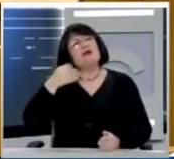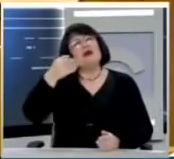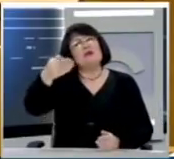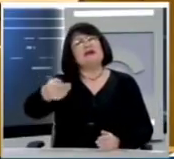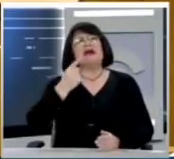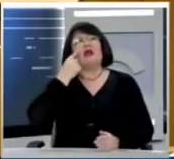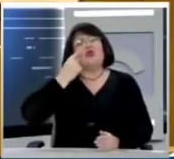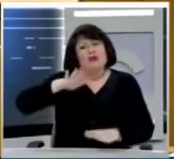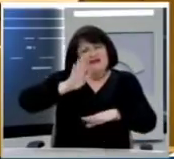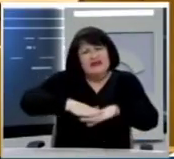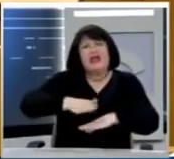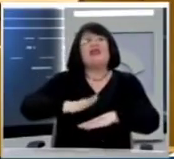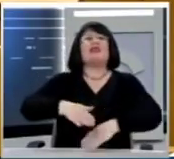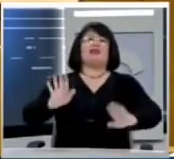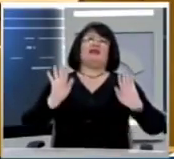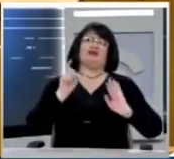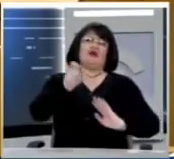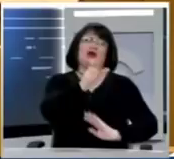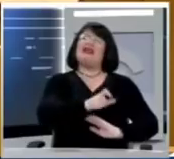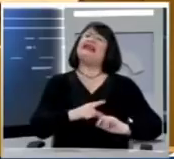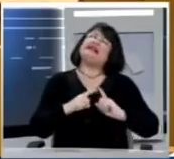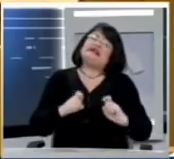πιθανή εμπλοκή και η πιθανή ευθύνη του καθενός.